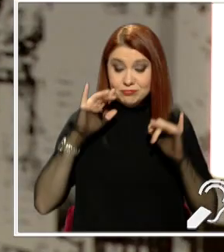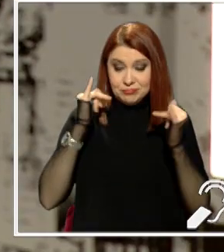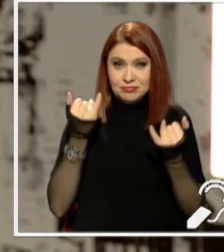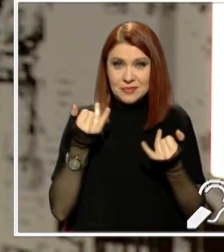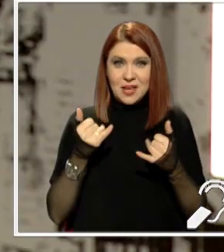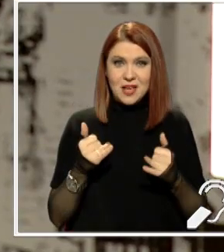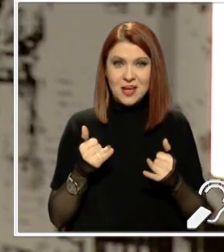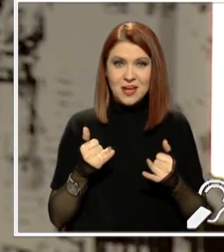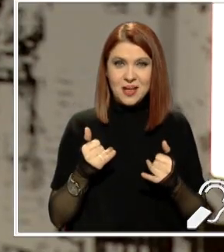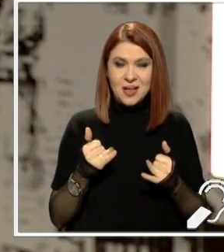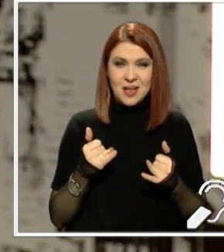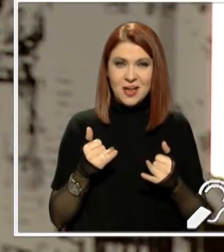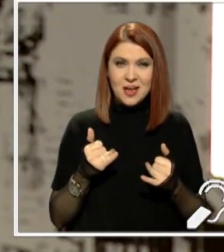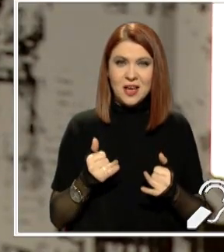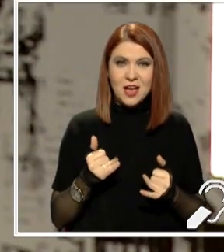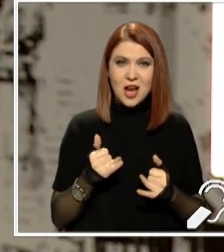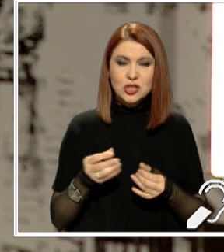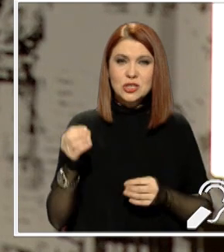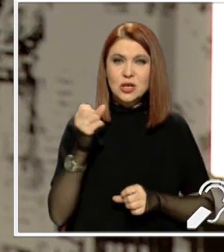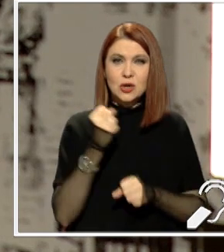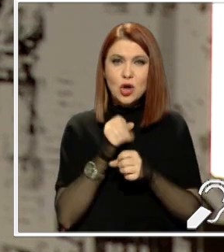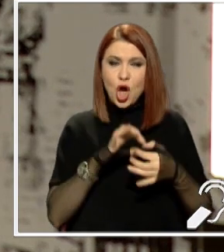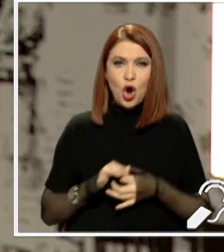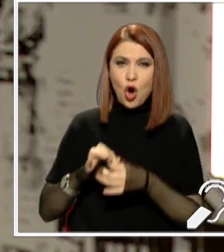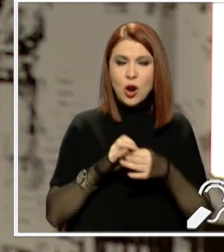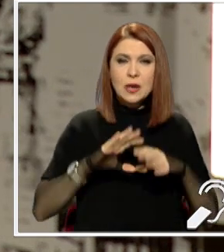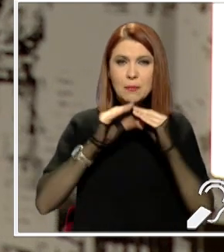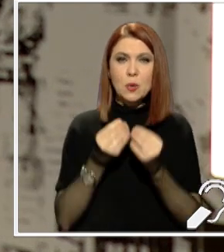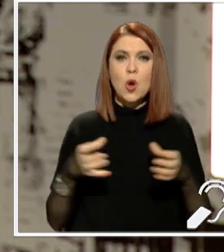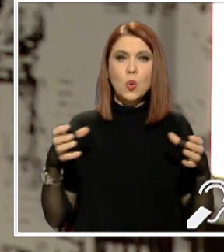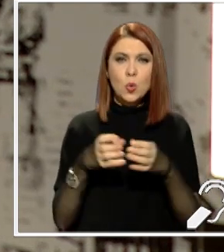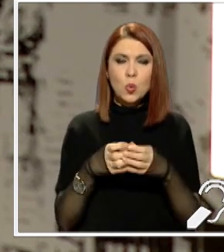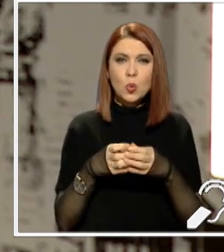materializează în această colaborare împreună cu Big Bandul Radio.